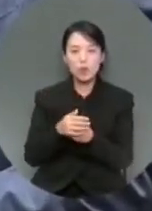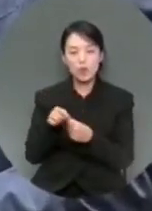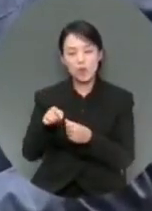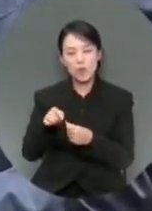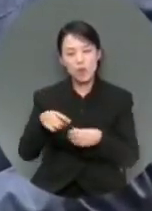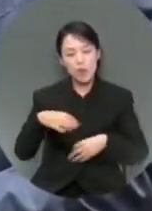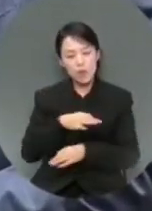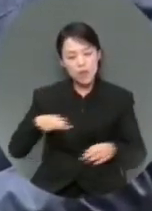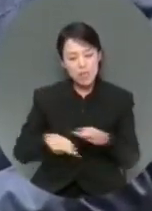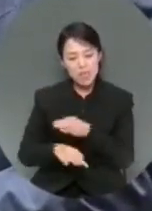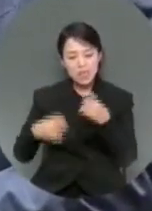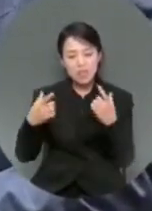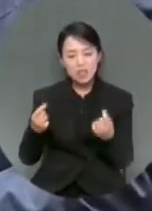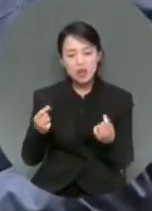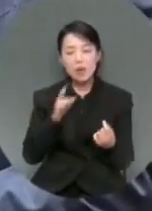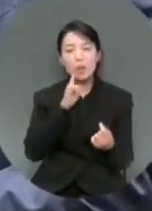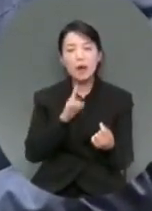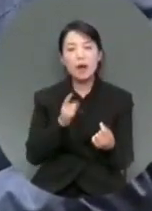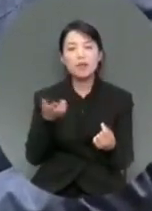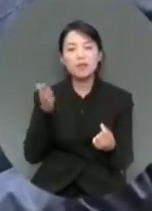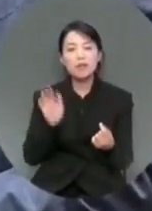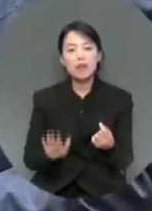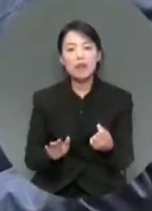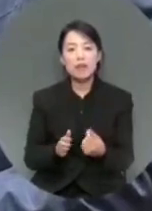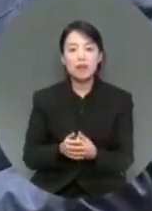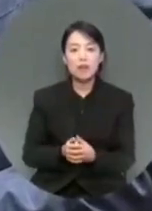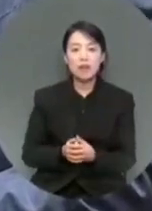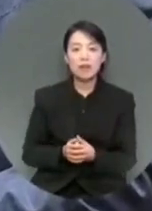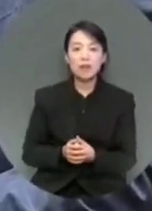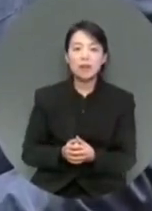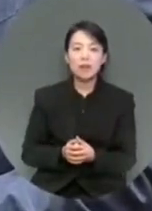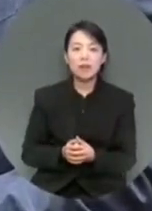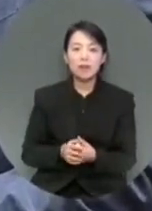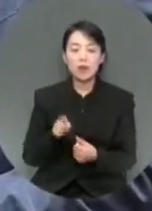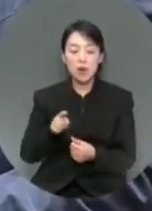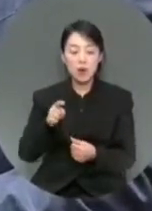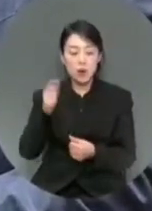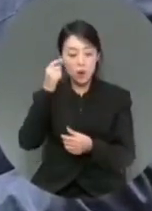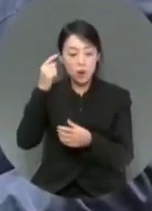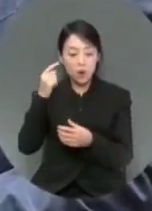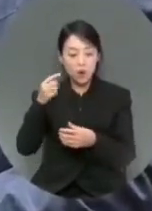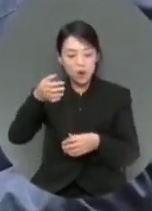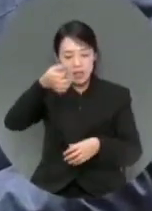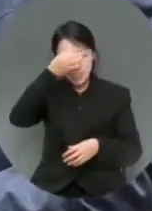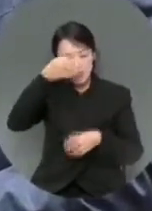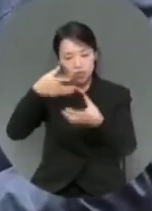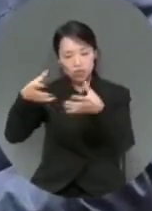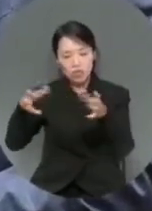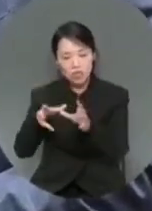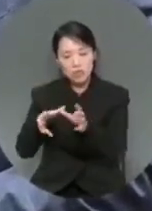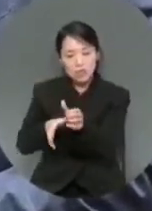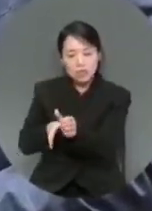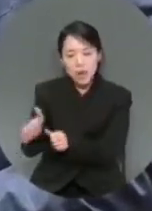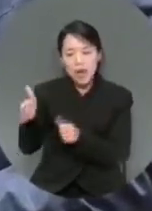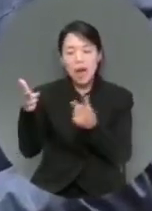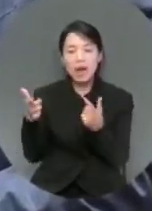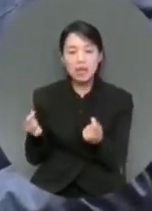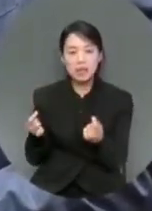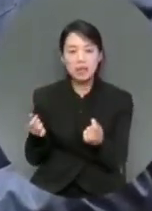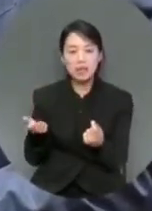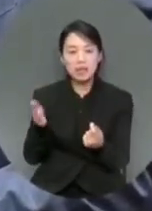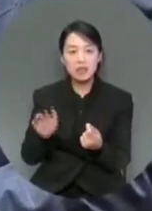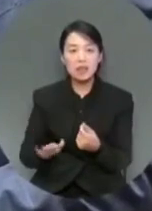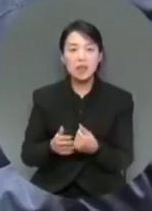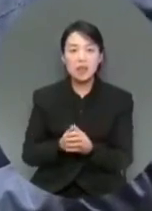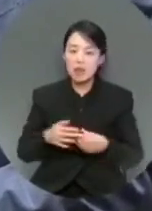집단처럼 그렇게 말씀도 하시던데, 저는 그 부분들에 대한 어떻게 보면 과학기술계에 대한 모독이라 보는데, 뭐, 설령 그게 있을 수도 있습니다. 제가 왜냐면,